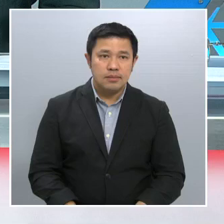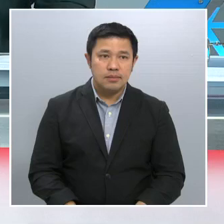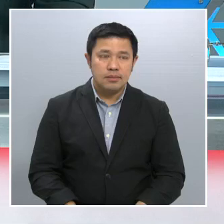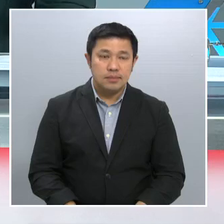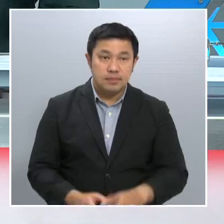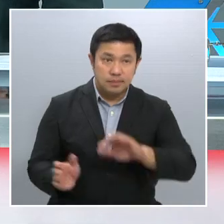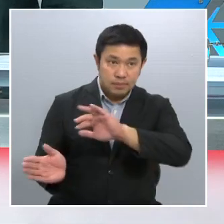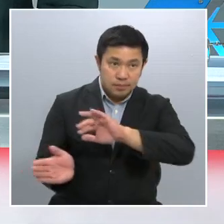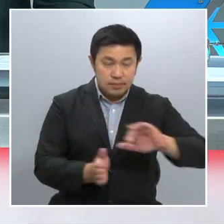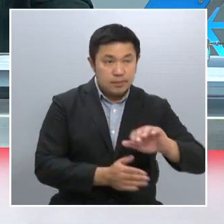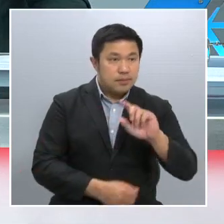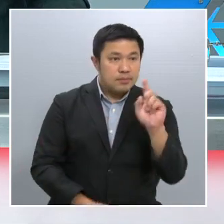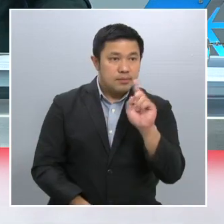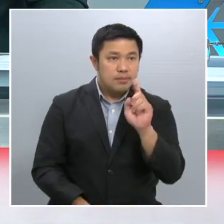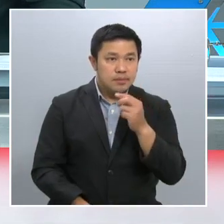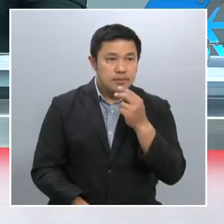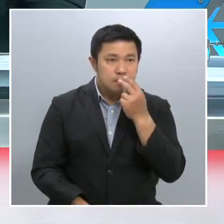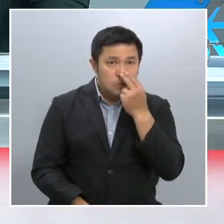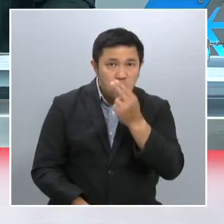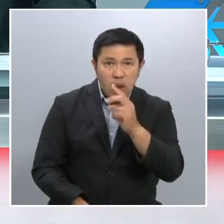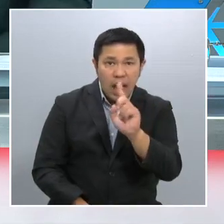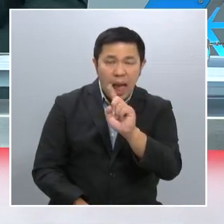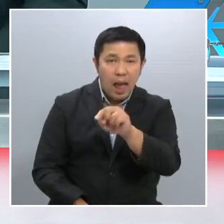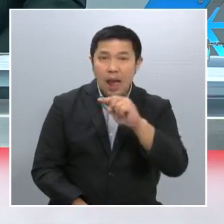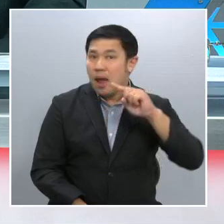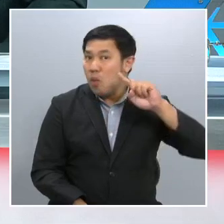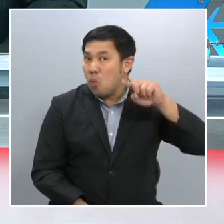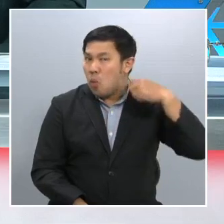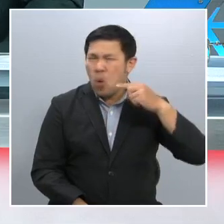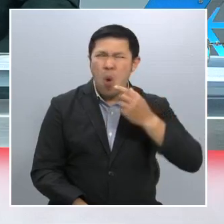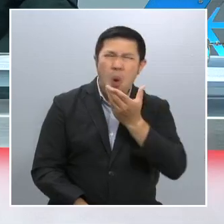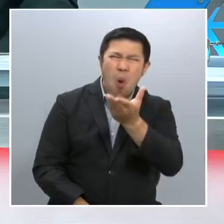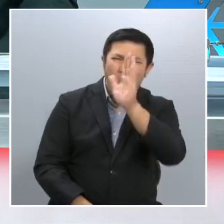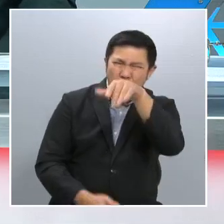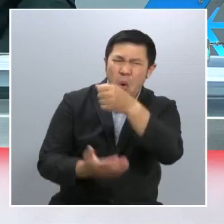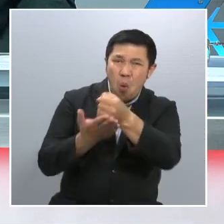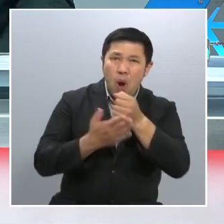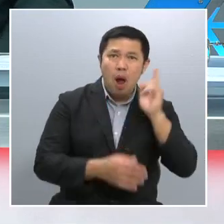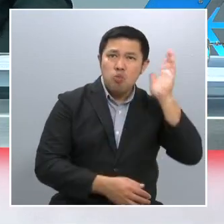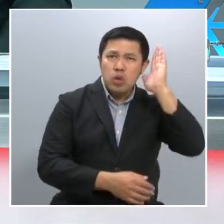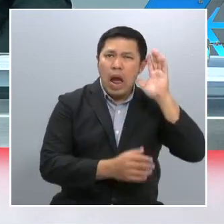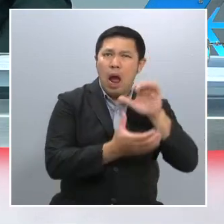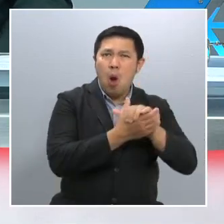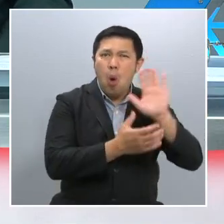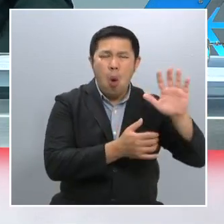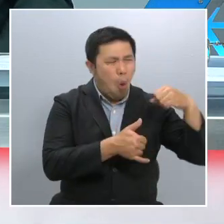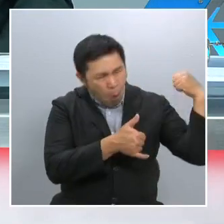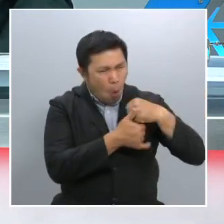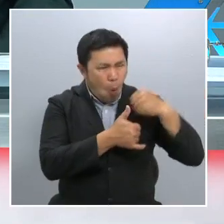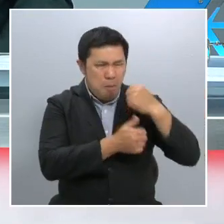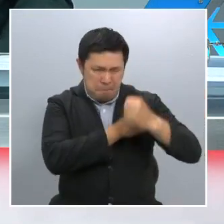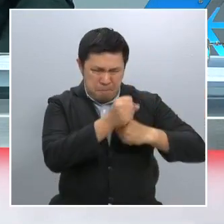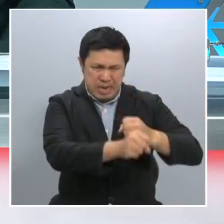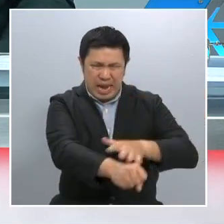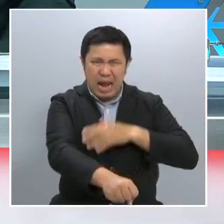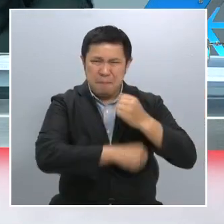ไปดูเหตุการณ์ที่ผู้หญิงคนหนึ่งมาขอความช่วยเหลือนะคะถูกสามีทำร้ายร่างกายมานานกว่า4ปีค่ะเ